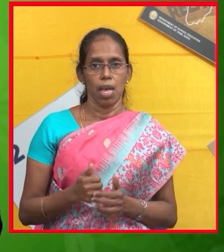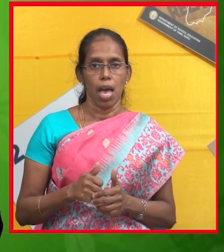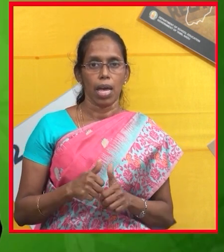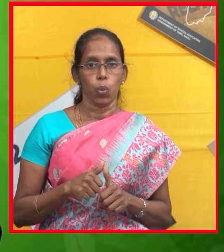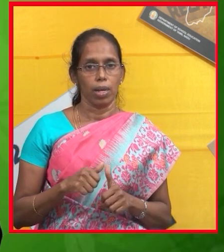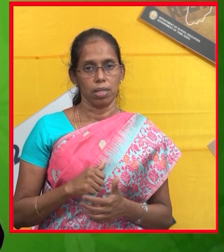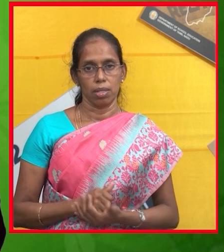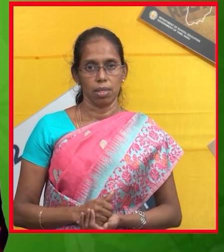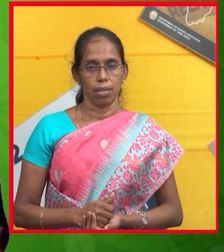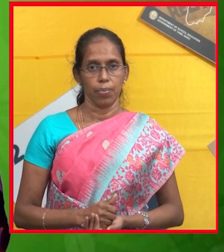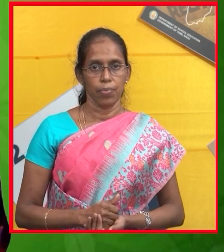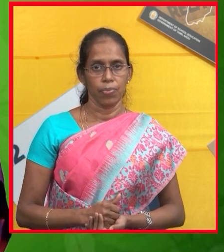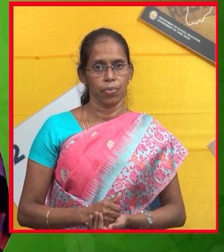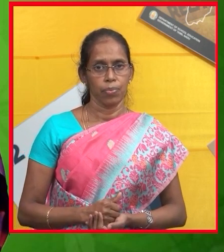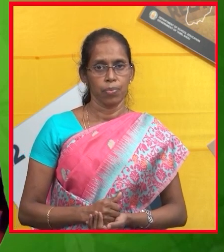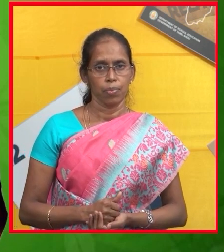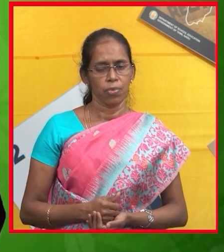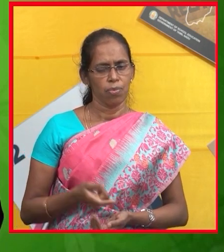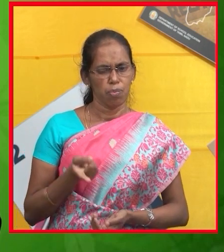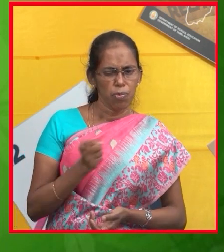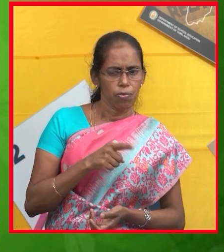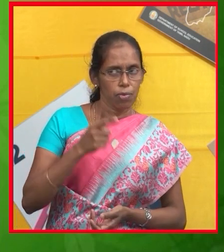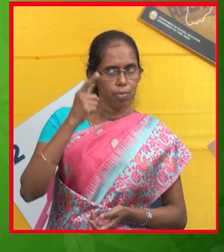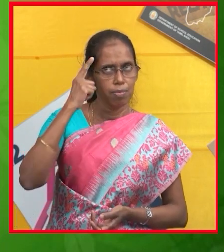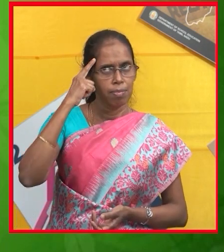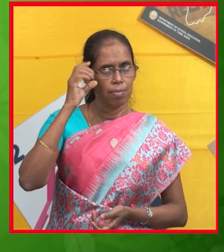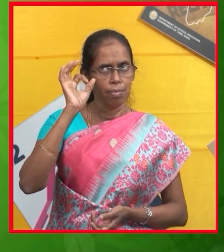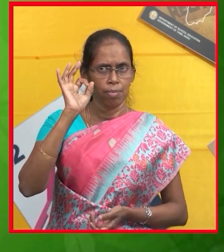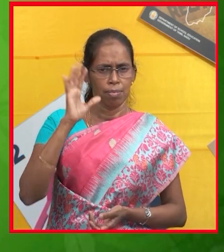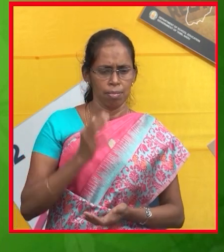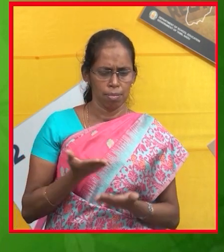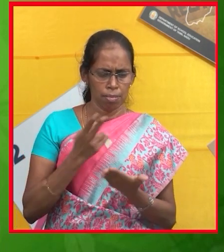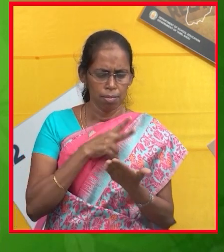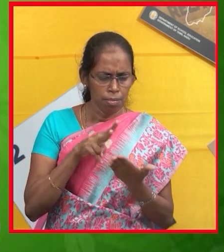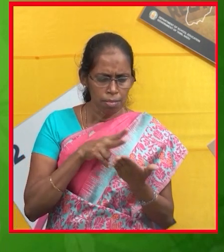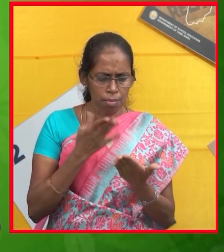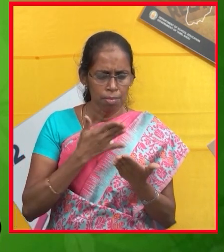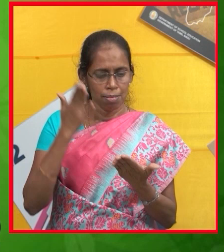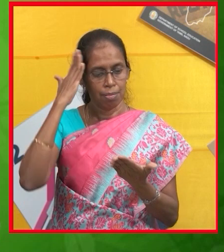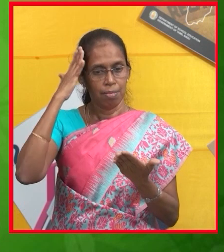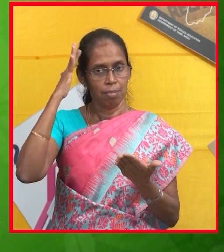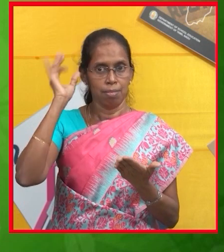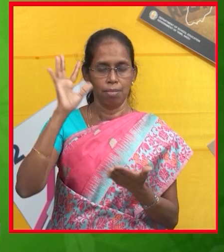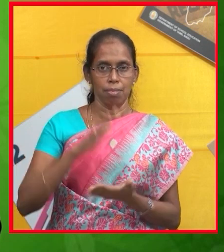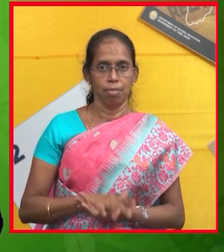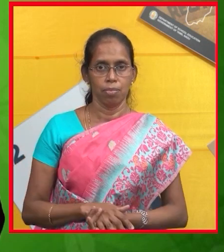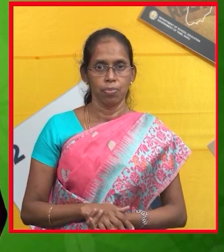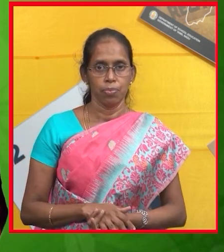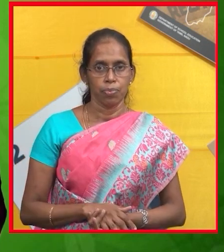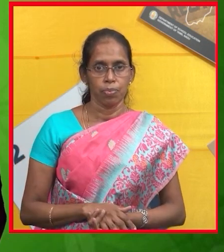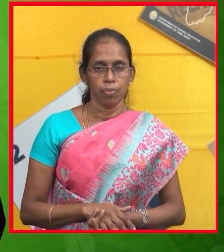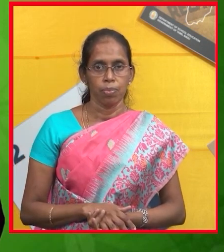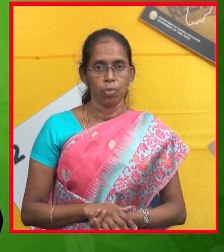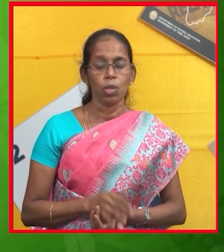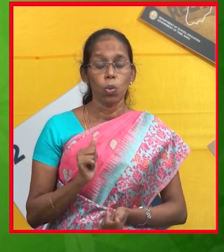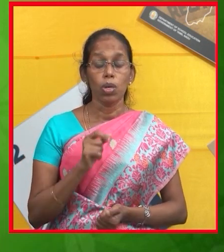means ஒரு விஷயத்தை வந்து நம்ம முன்னாடியே விஷயத்தை பற்றி தெரிஞ்சு வச்சுருக்கிற அந்த அறிவுக்கு பேர் தான் அந்த acquainted அப்படின்ற வேர்டு.